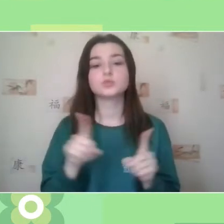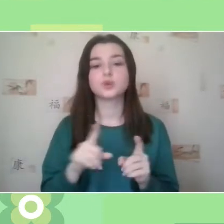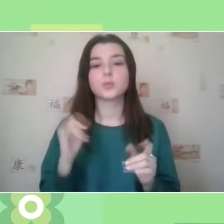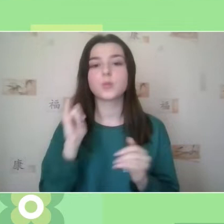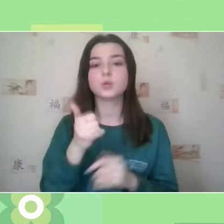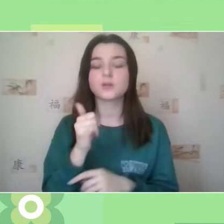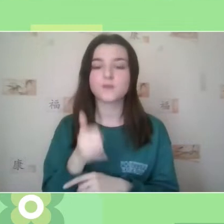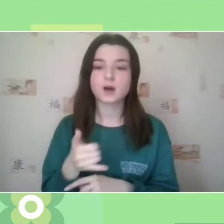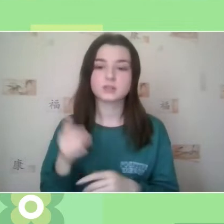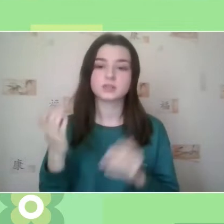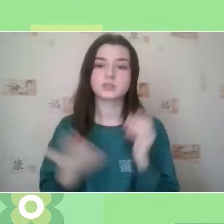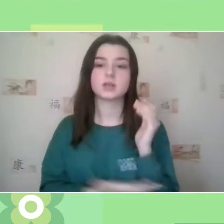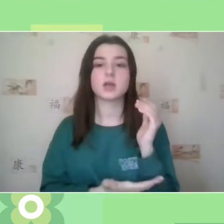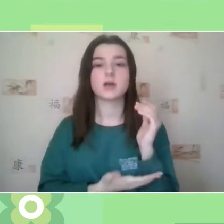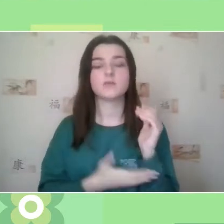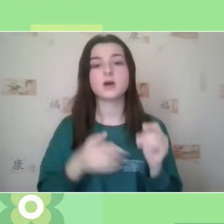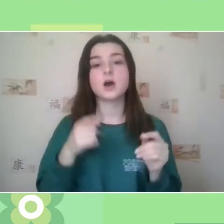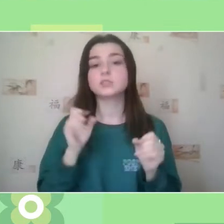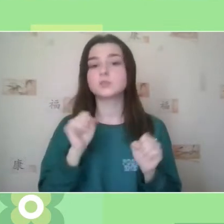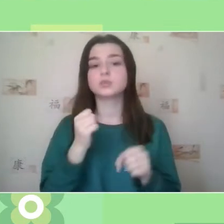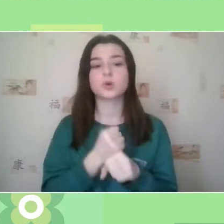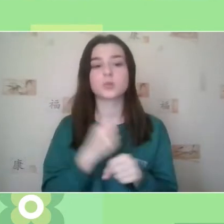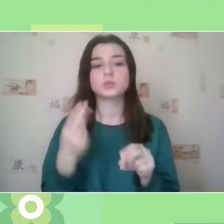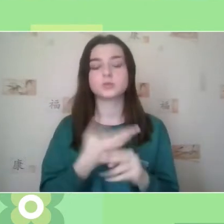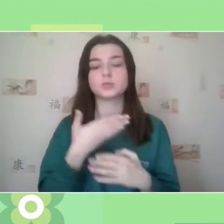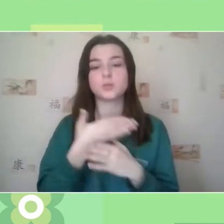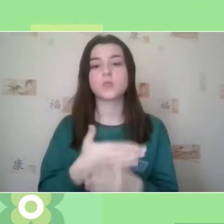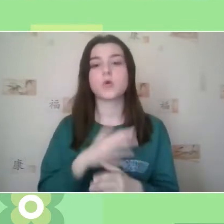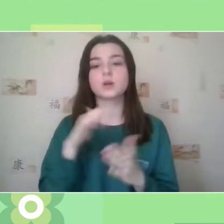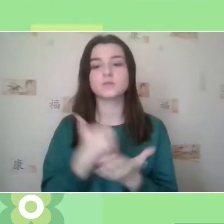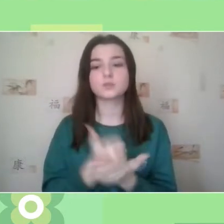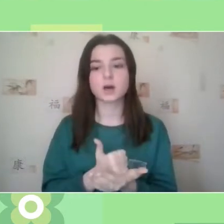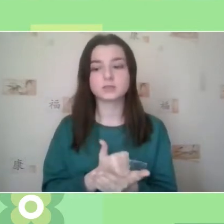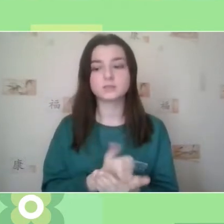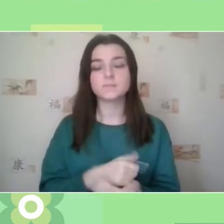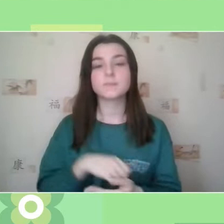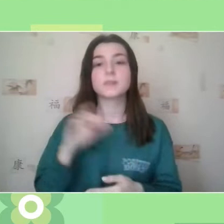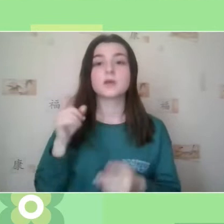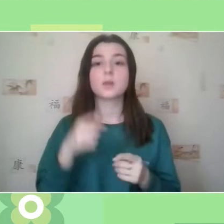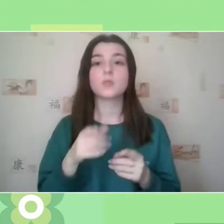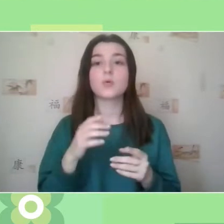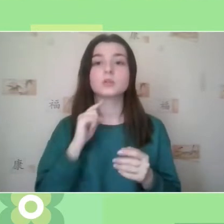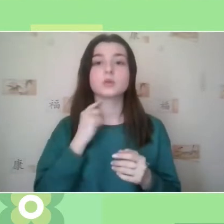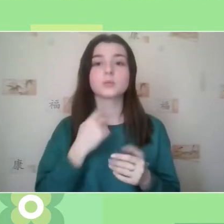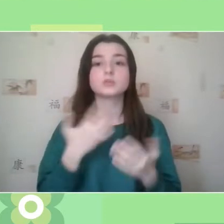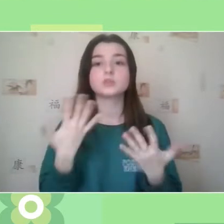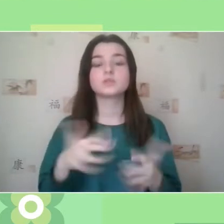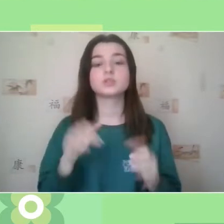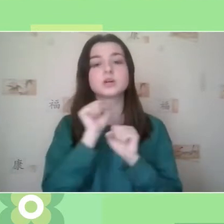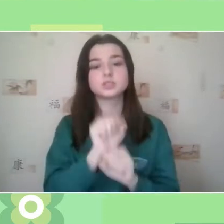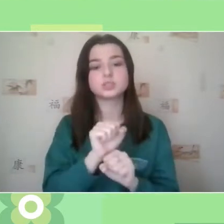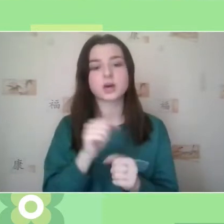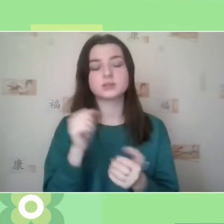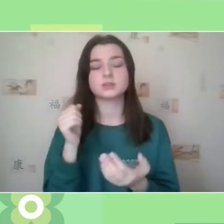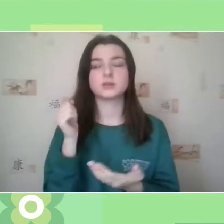і без допомоги влади. Якщо ваш проєкт, і це важлива тема, і для Кропивницького також, в тому, щоб захищати вже висаджені дерева від